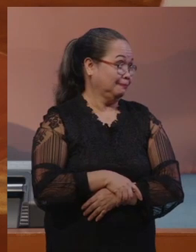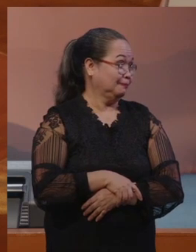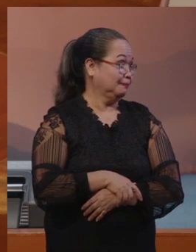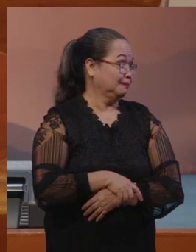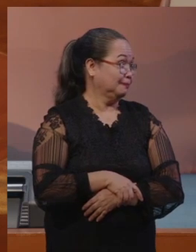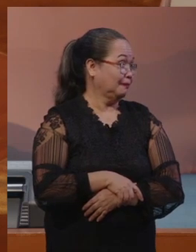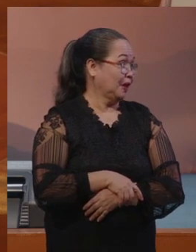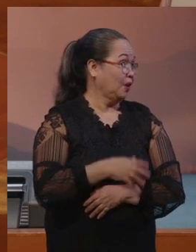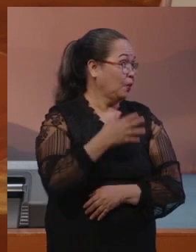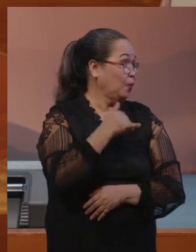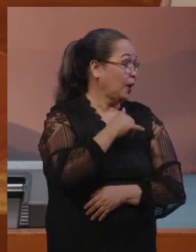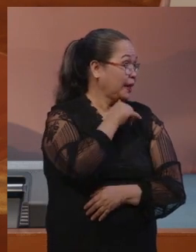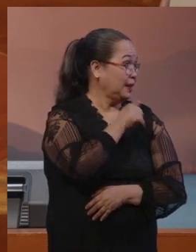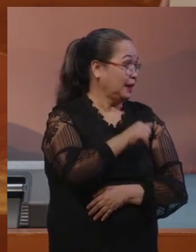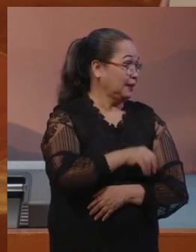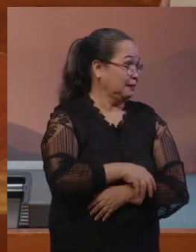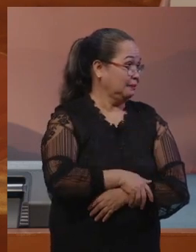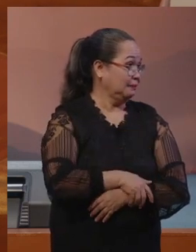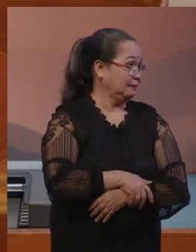bakit hindi?